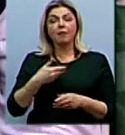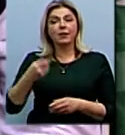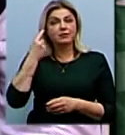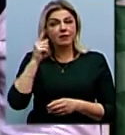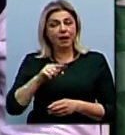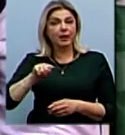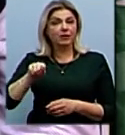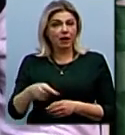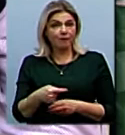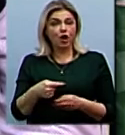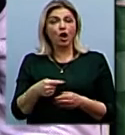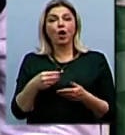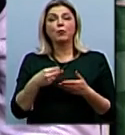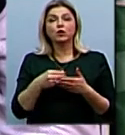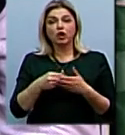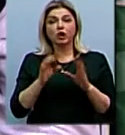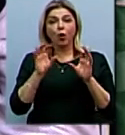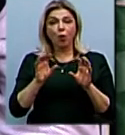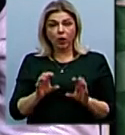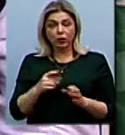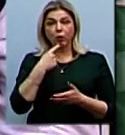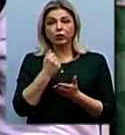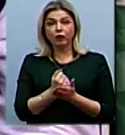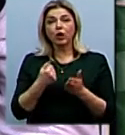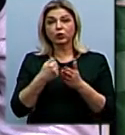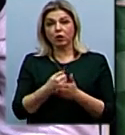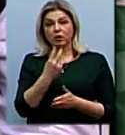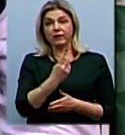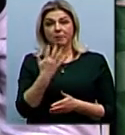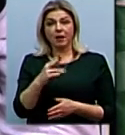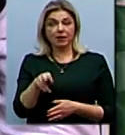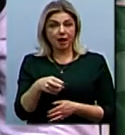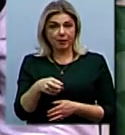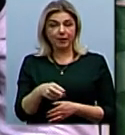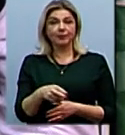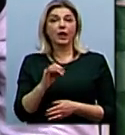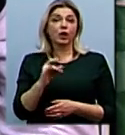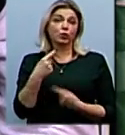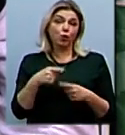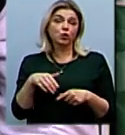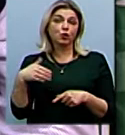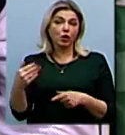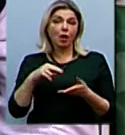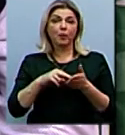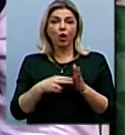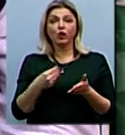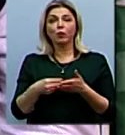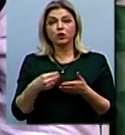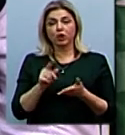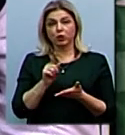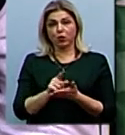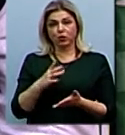требования бюджетного кодекса принятия бюджета до 25 декабря. С другой стороны, проект бюджета должен был